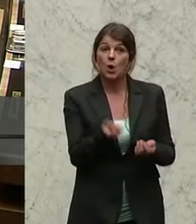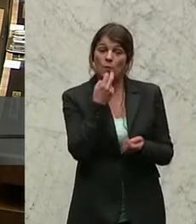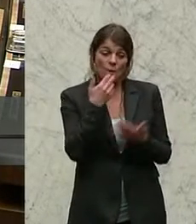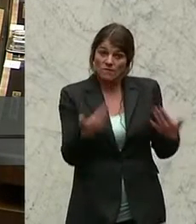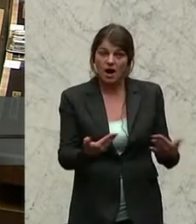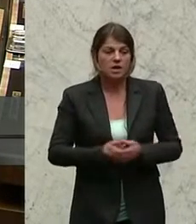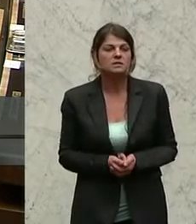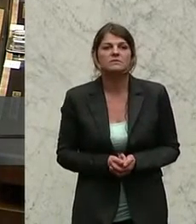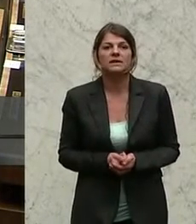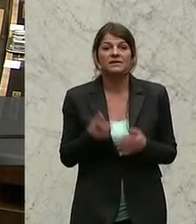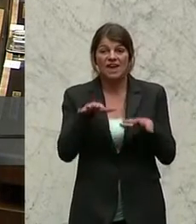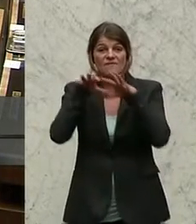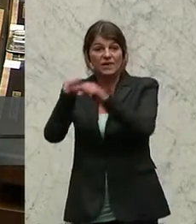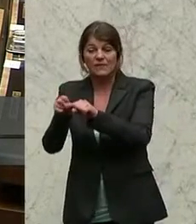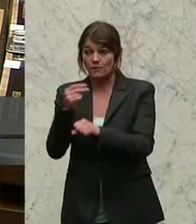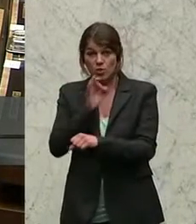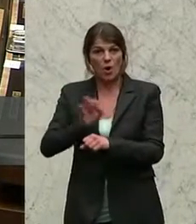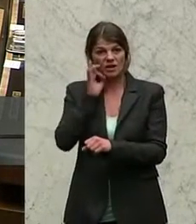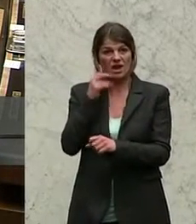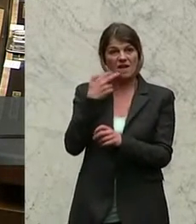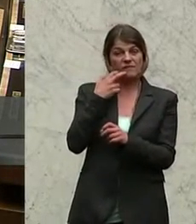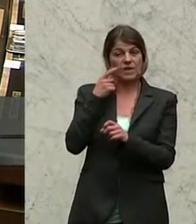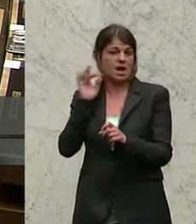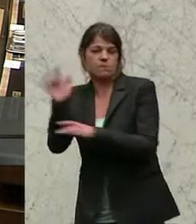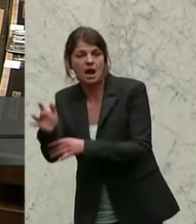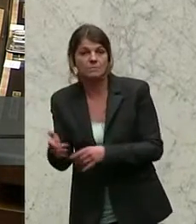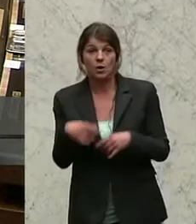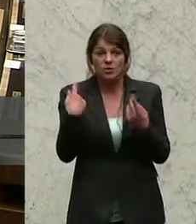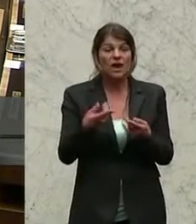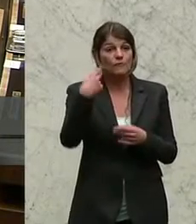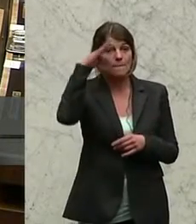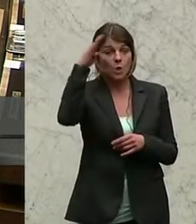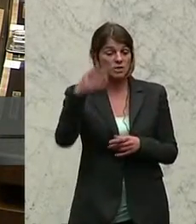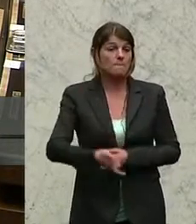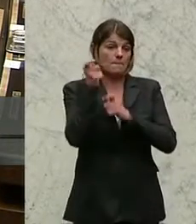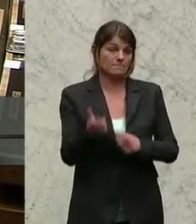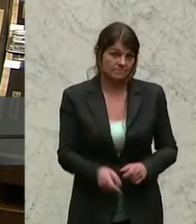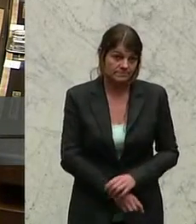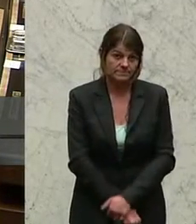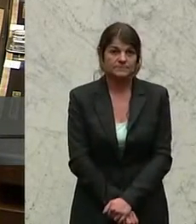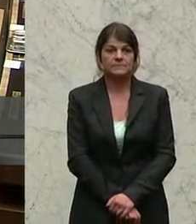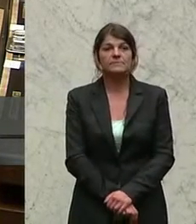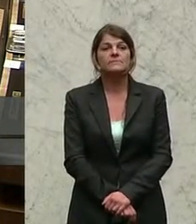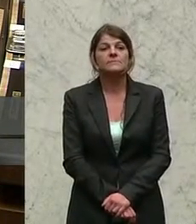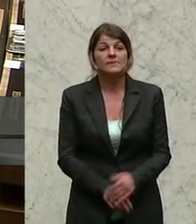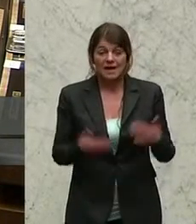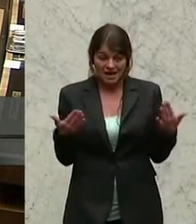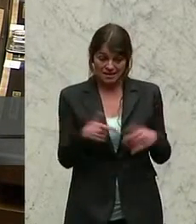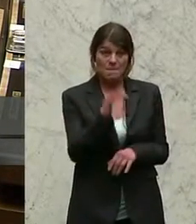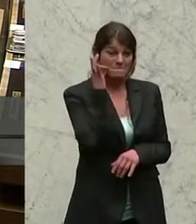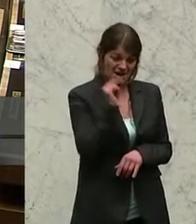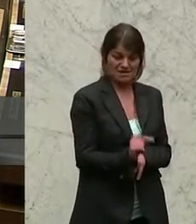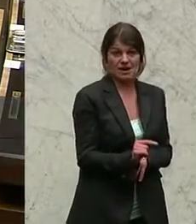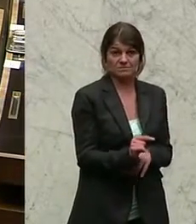den Vergewaltiger seiner Tochter losgehen und wurde dann von der Polizei erschossen. Dieses